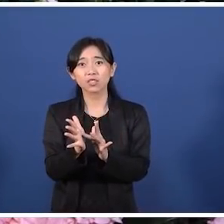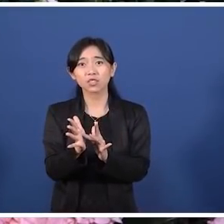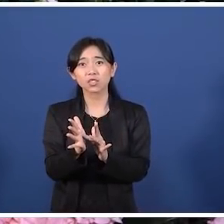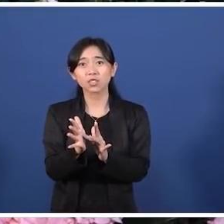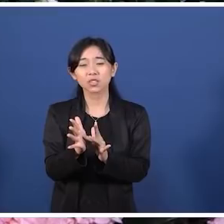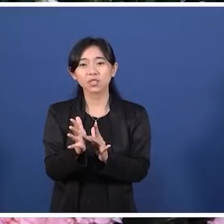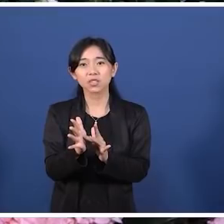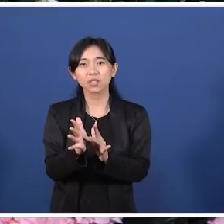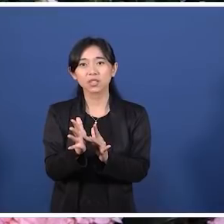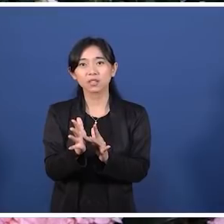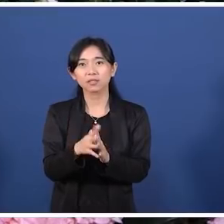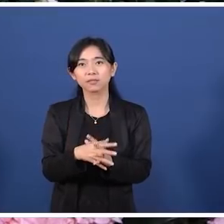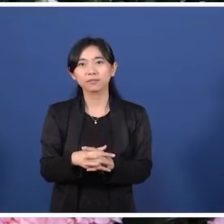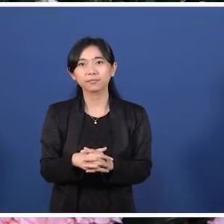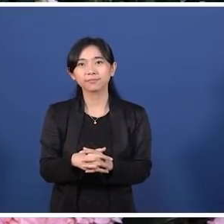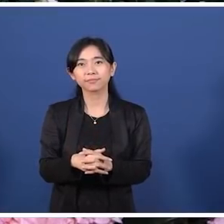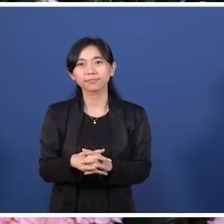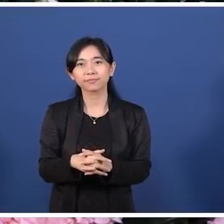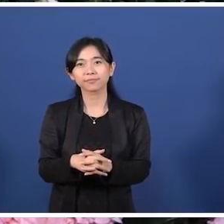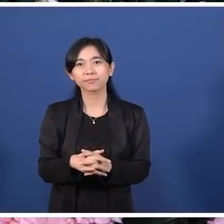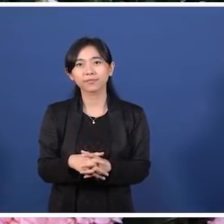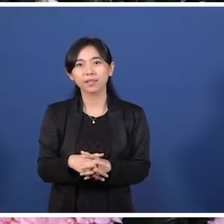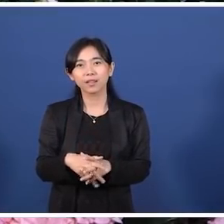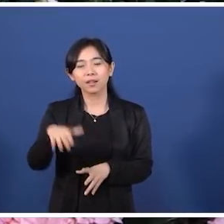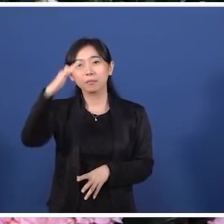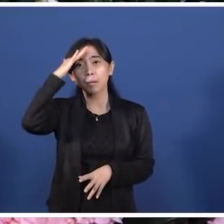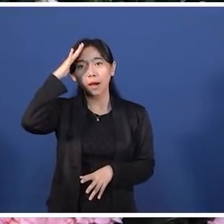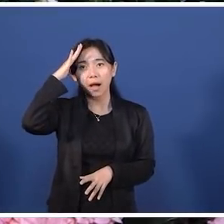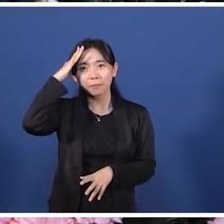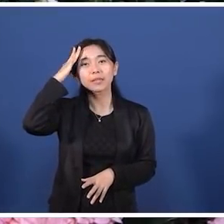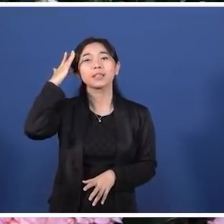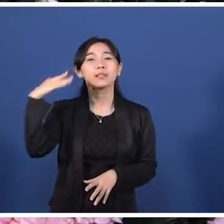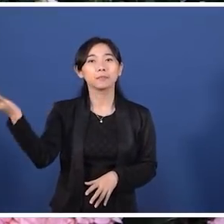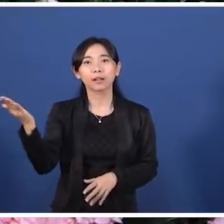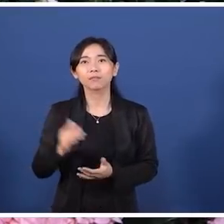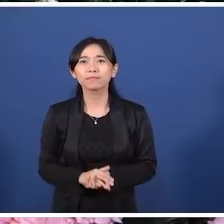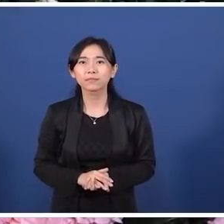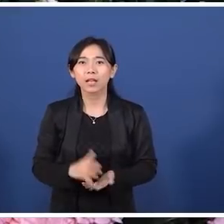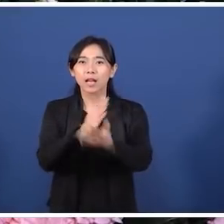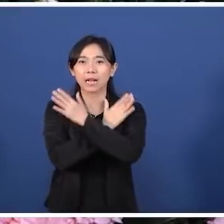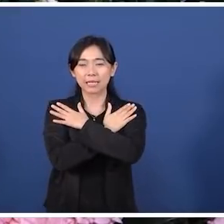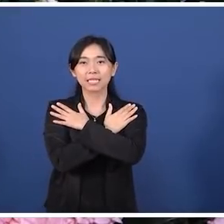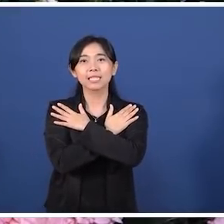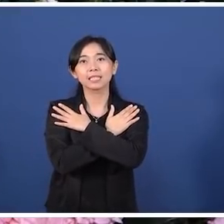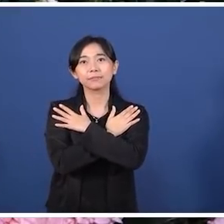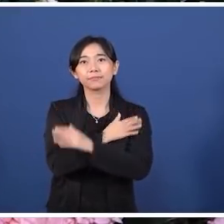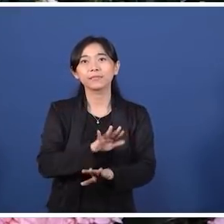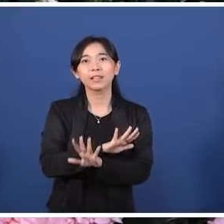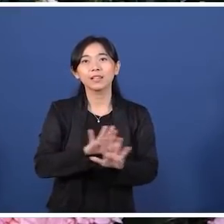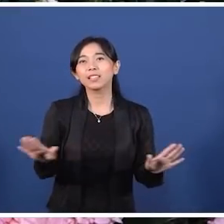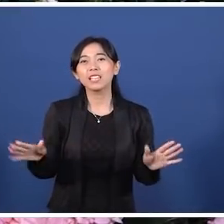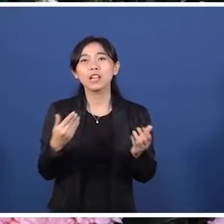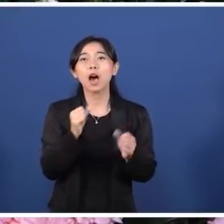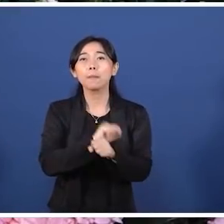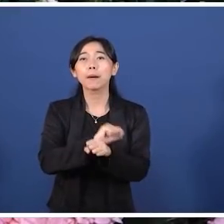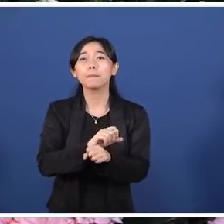mereka tidak perlu takut lagi, memahami apa yang harus diperjuangkan, yaitu cinta kasih yang tidak lagi membuat orang